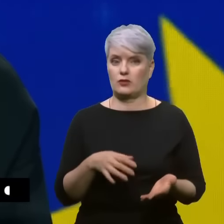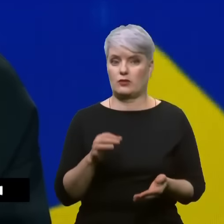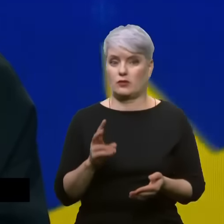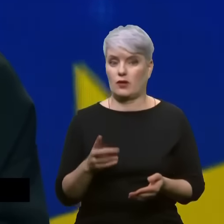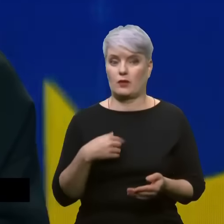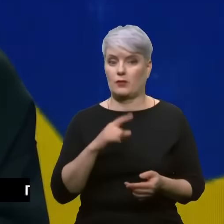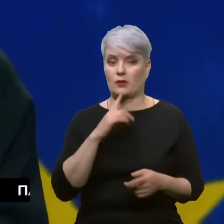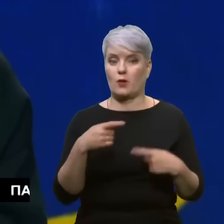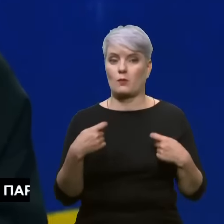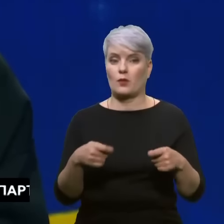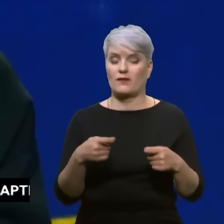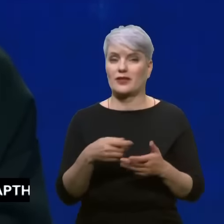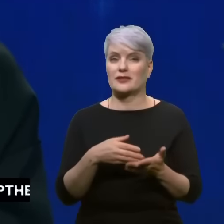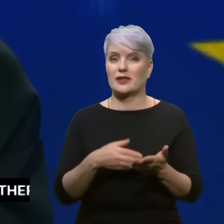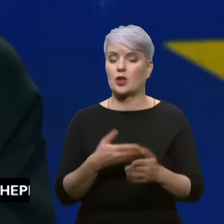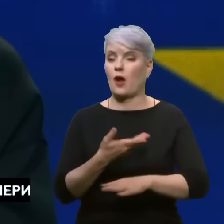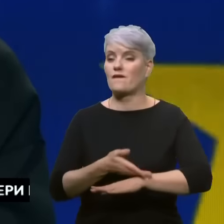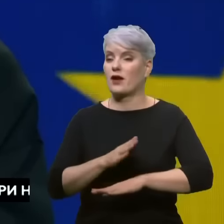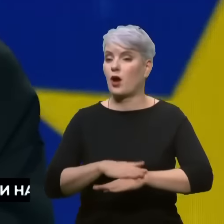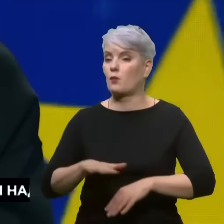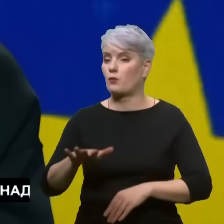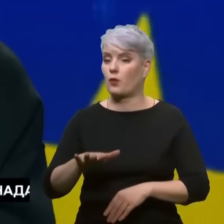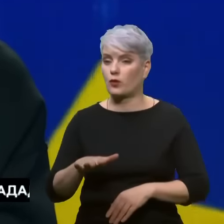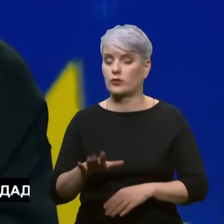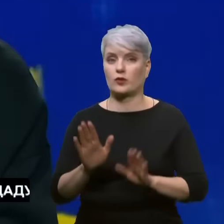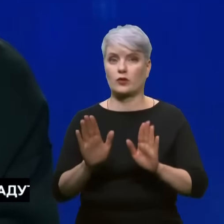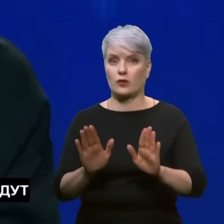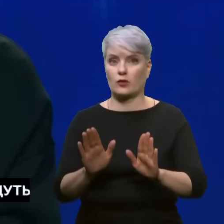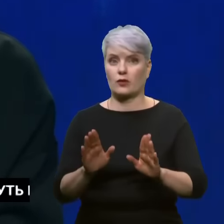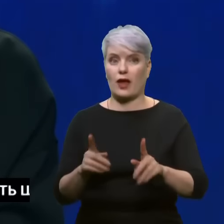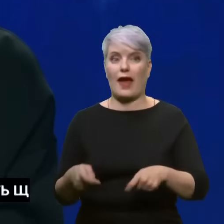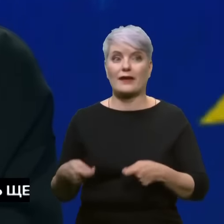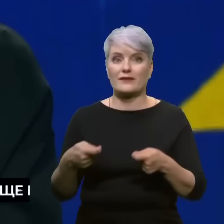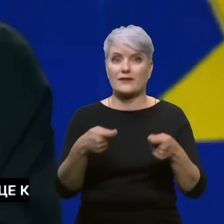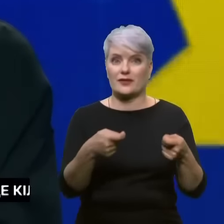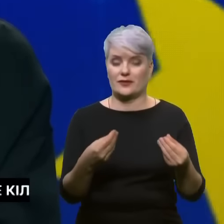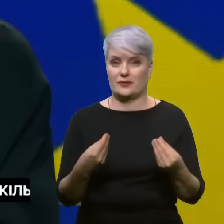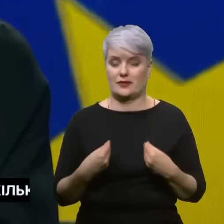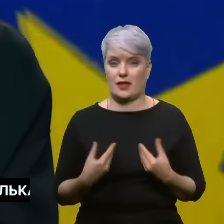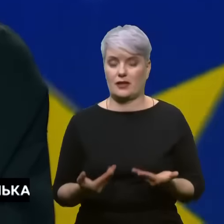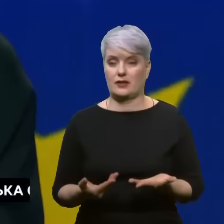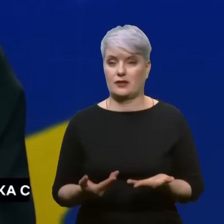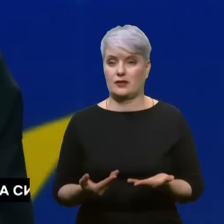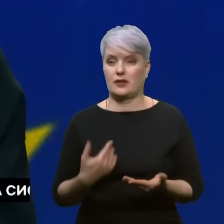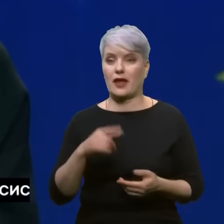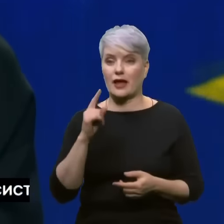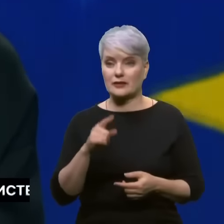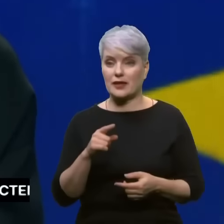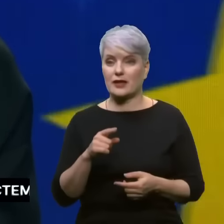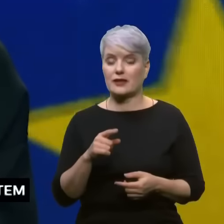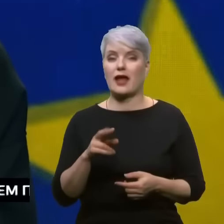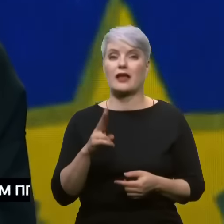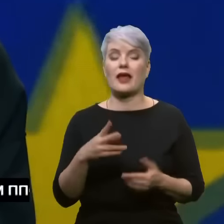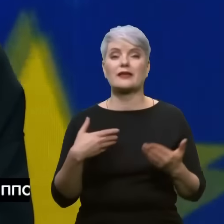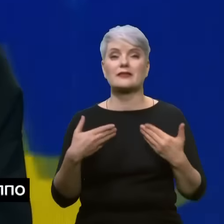будемо продавати зерно в Польщу або ще. Окей, дайте вивезти. Так, я знаю, навіть ви знаєте,